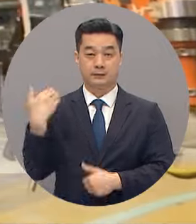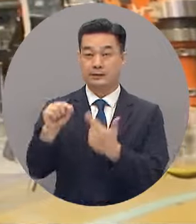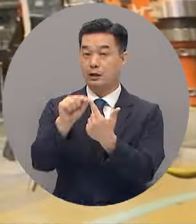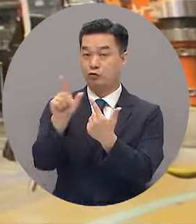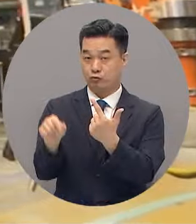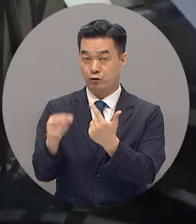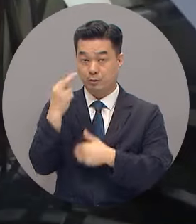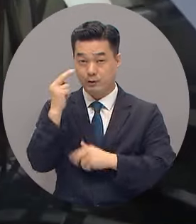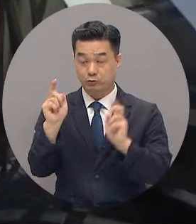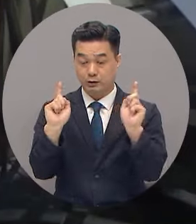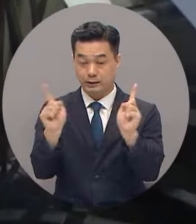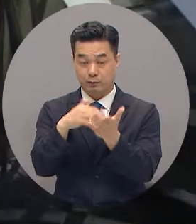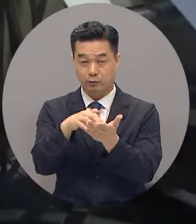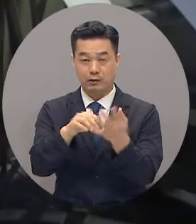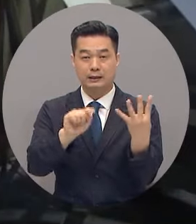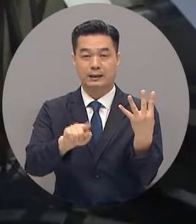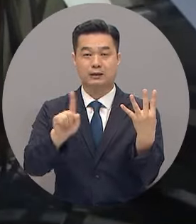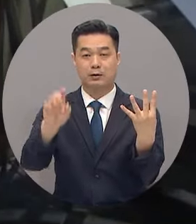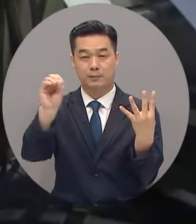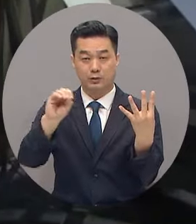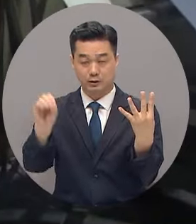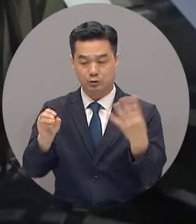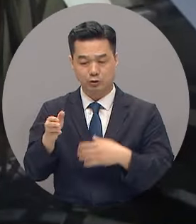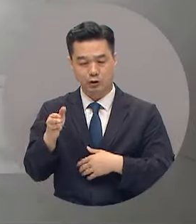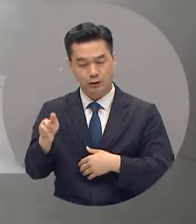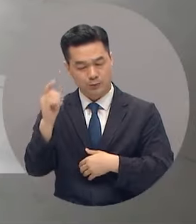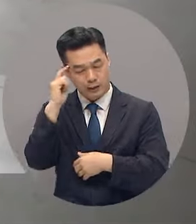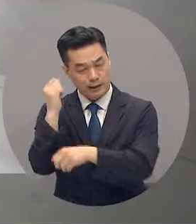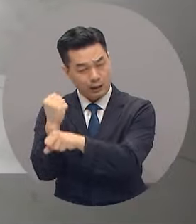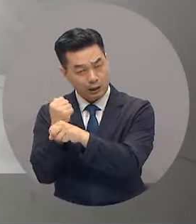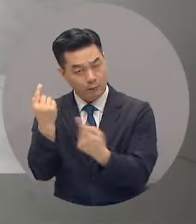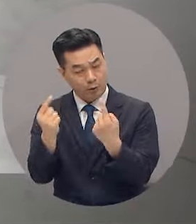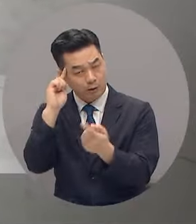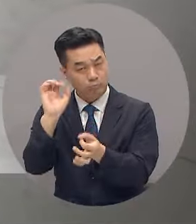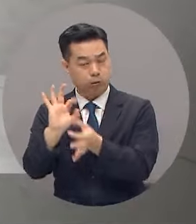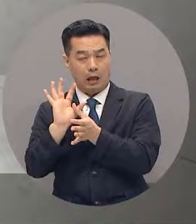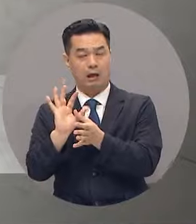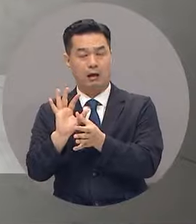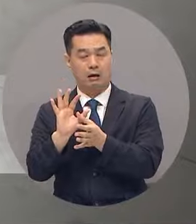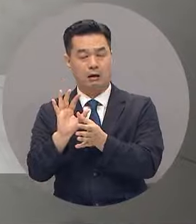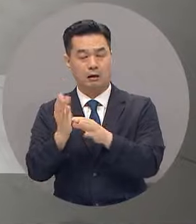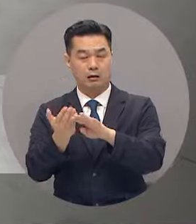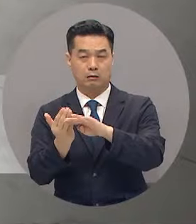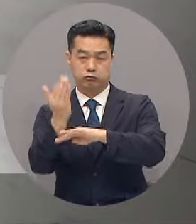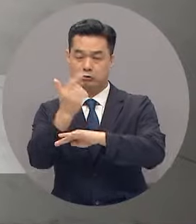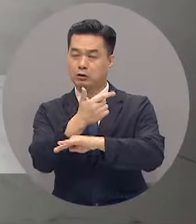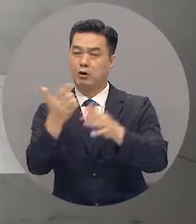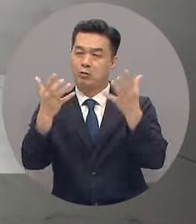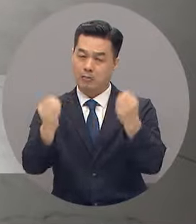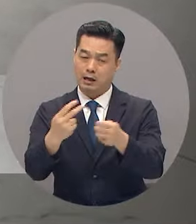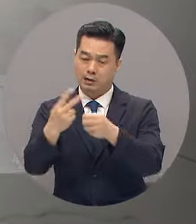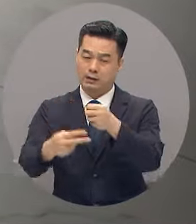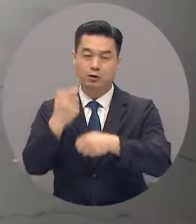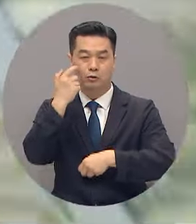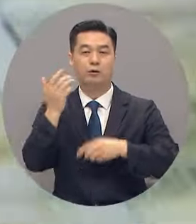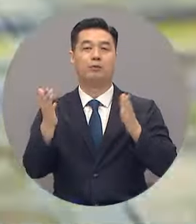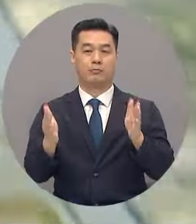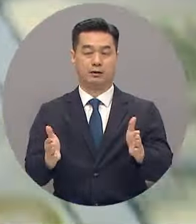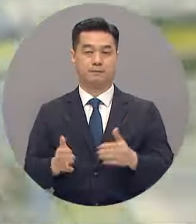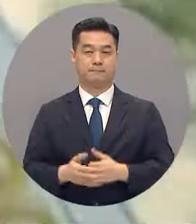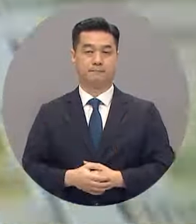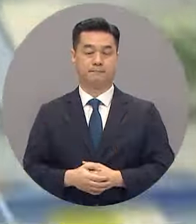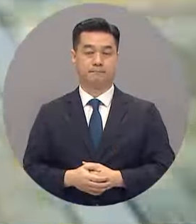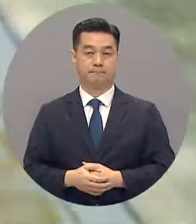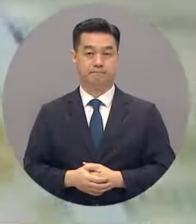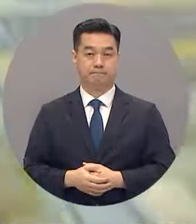미실은 4.1% 전가 예상치를 웃 2년 반만에 가장 높은 수준을 기록했습니다